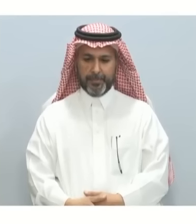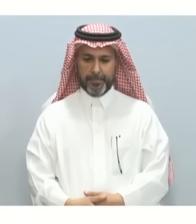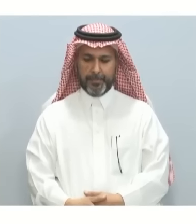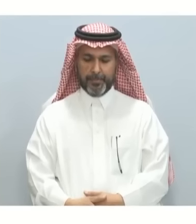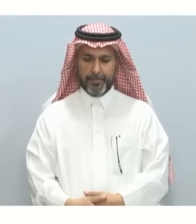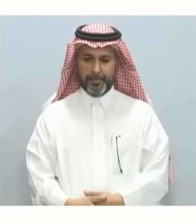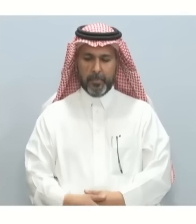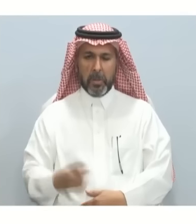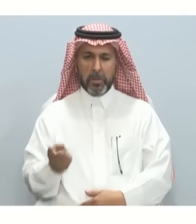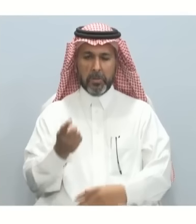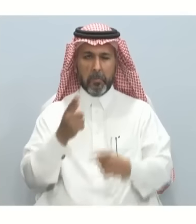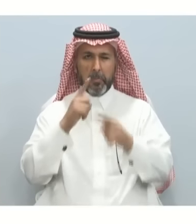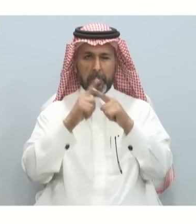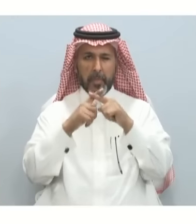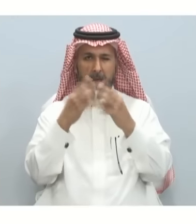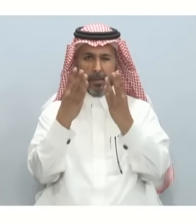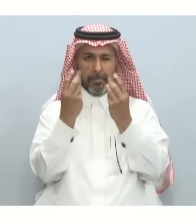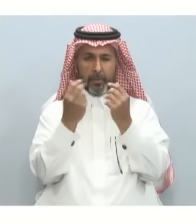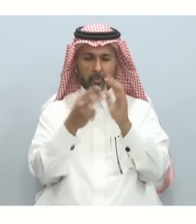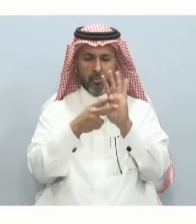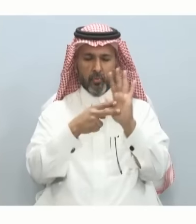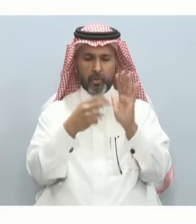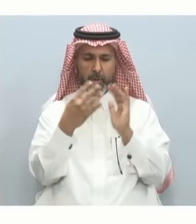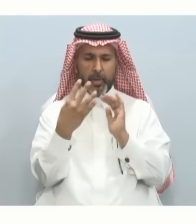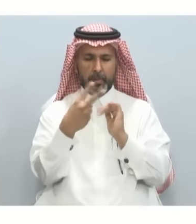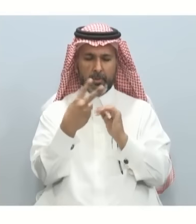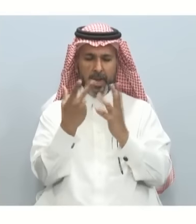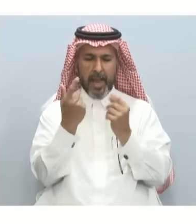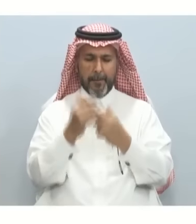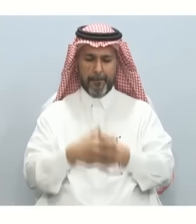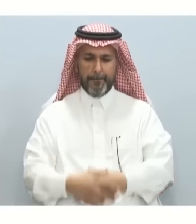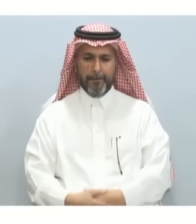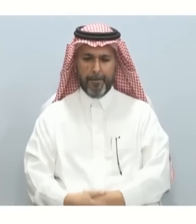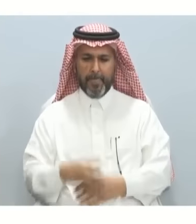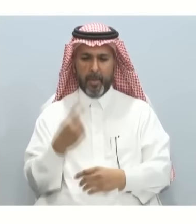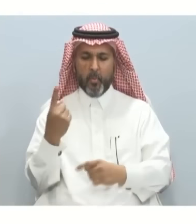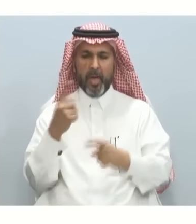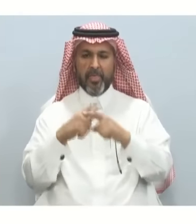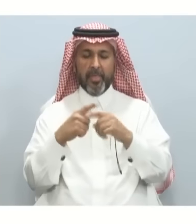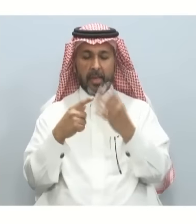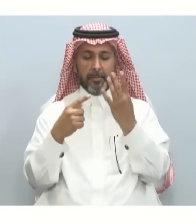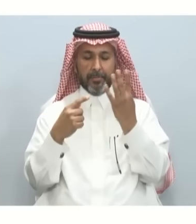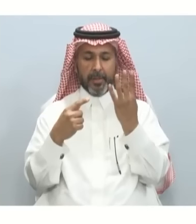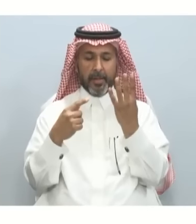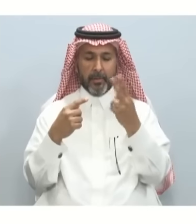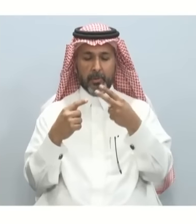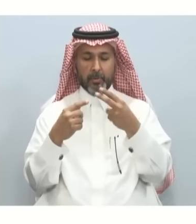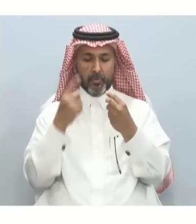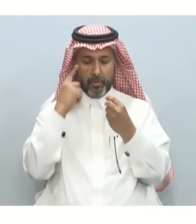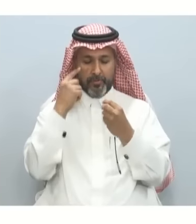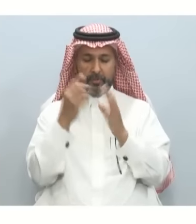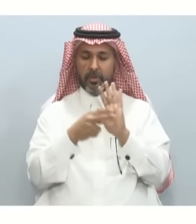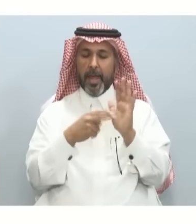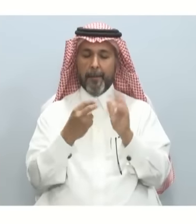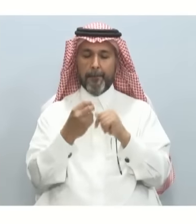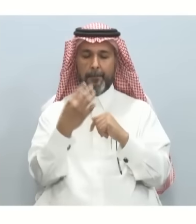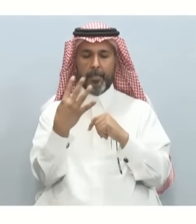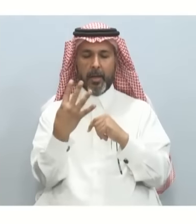24 اذا نكت هنا ابنائي بناتي هات ضرب 24 = 24